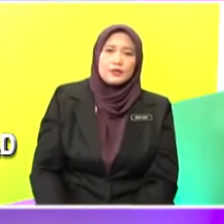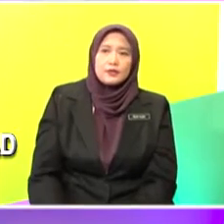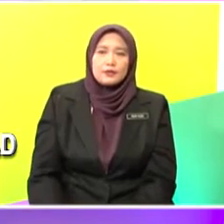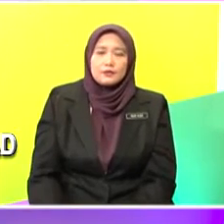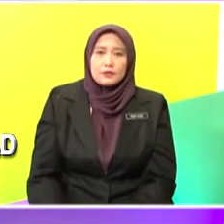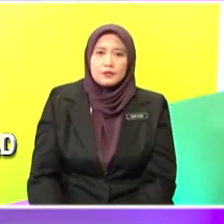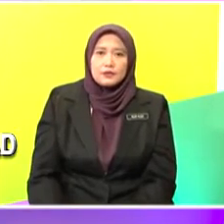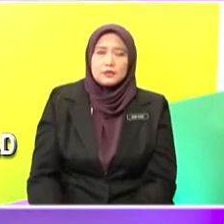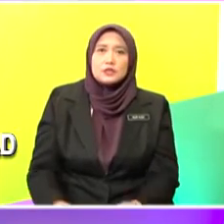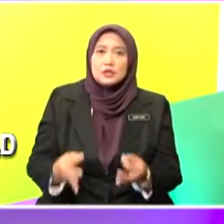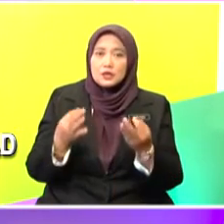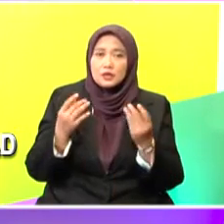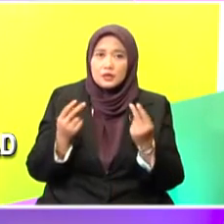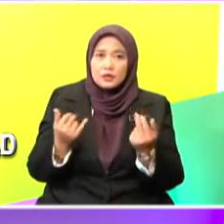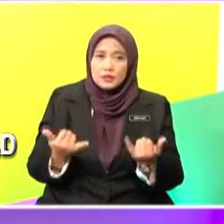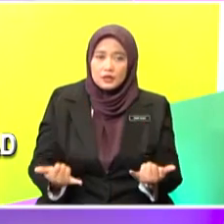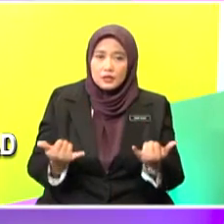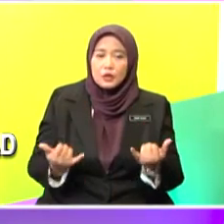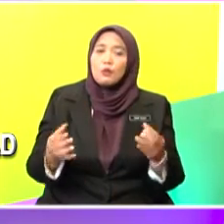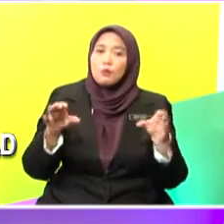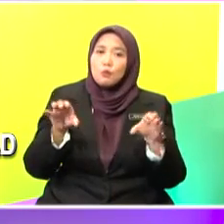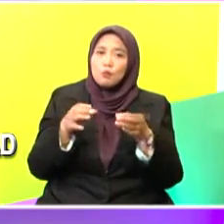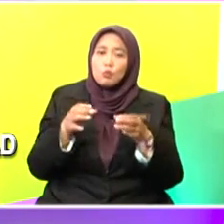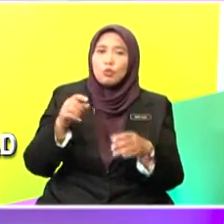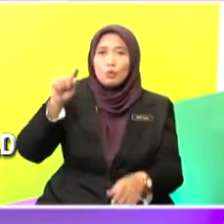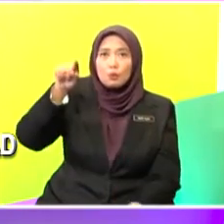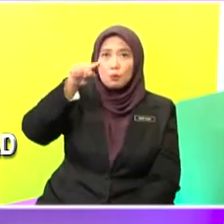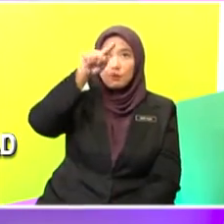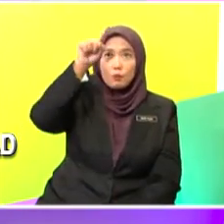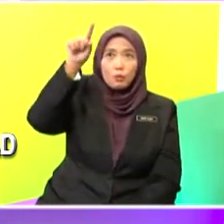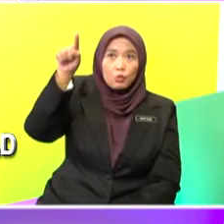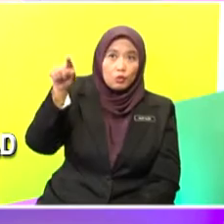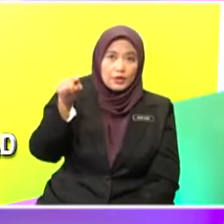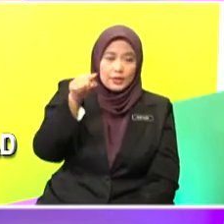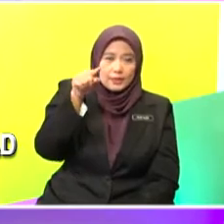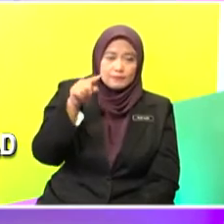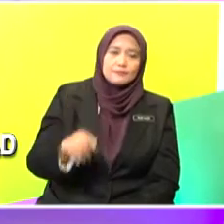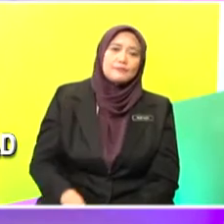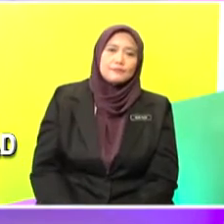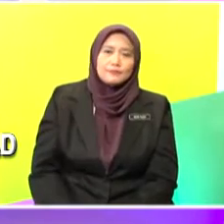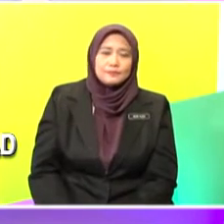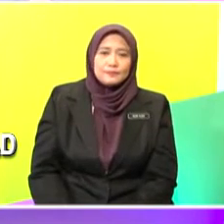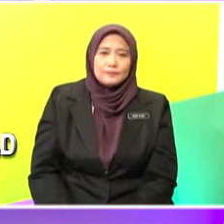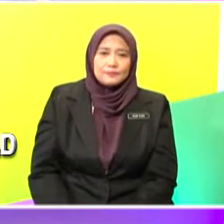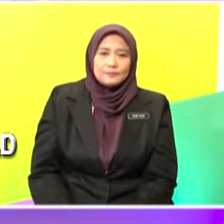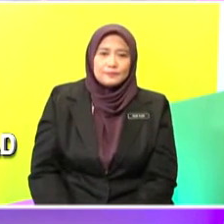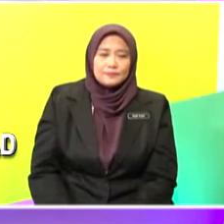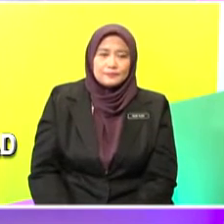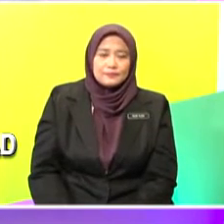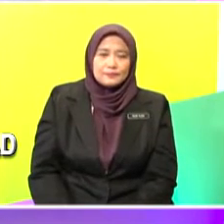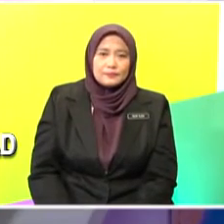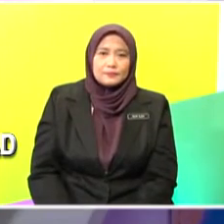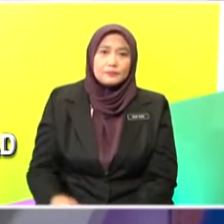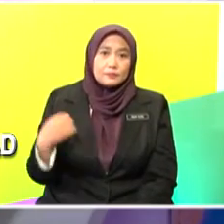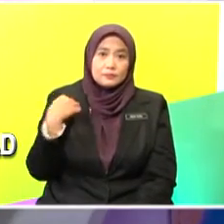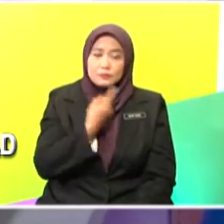bulat. Bulat pula. Okey. Macam mana kita padam dulu. Okey, jom murid-murid ikut bulat, saya. Bulat. Okey, kita